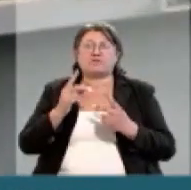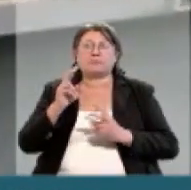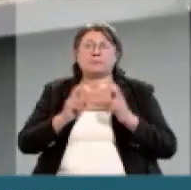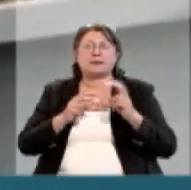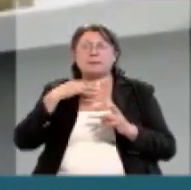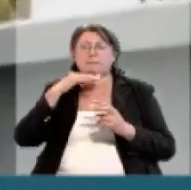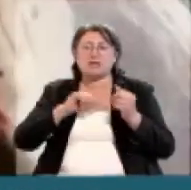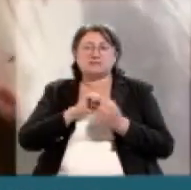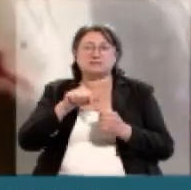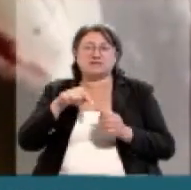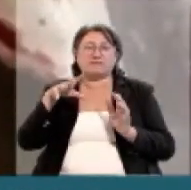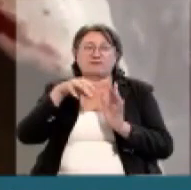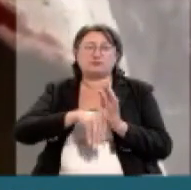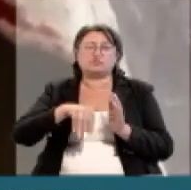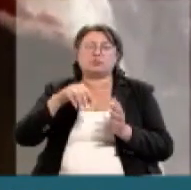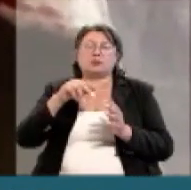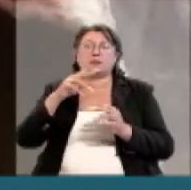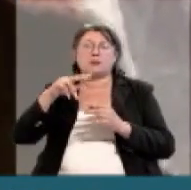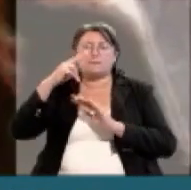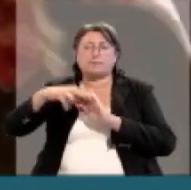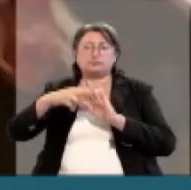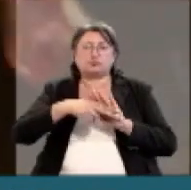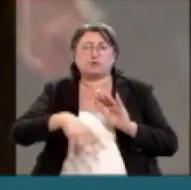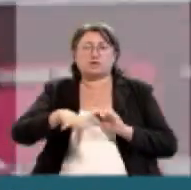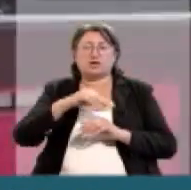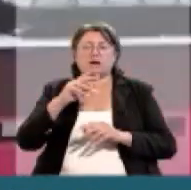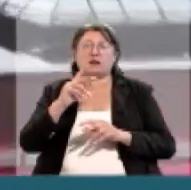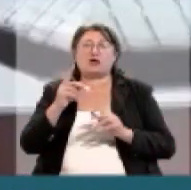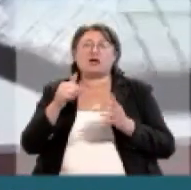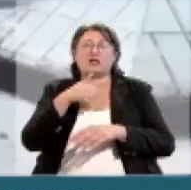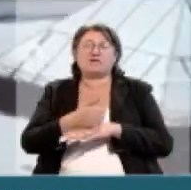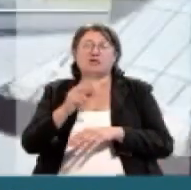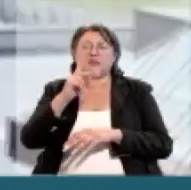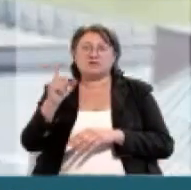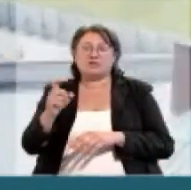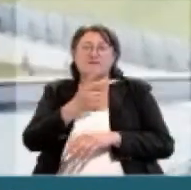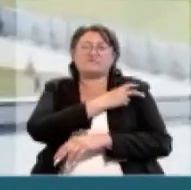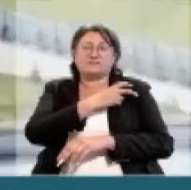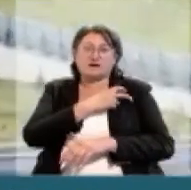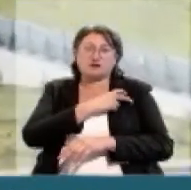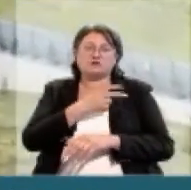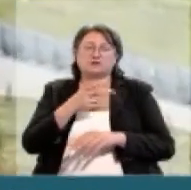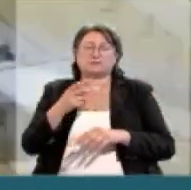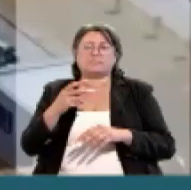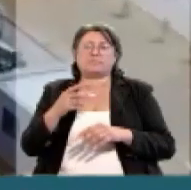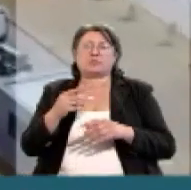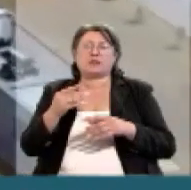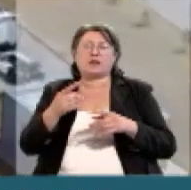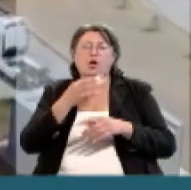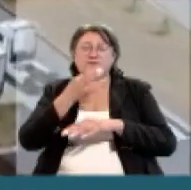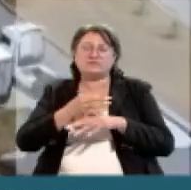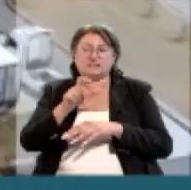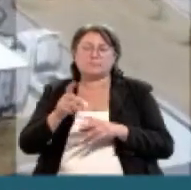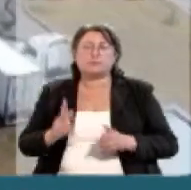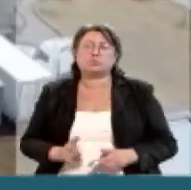құрамына қарамағындағылар, шаруа қожалықтарының басшылары, мал дәрігерлері мен лауазымды тұлғалар кірді. Қылмыстық схема шаруа қожалықтарының